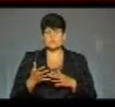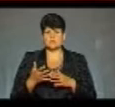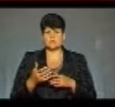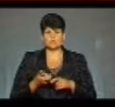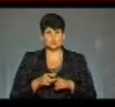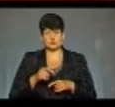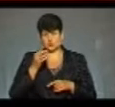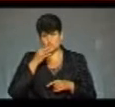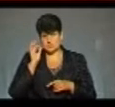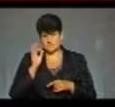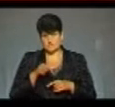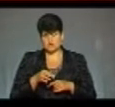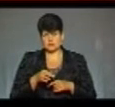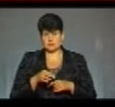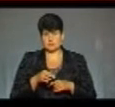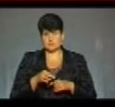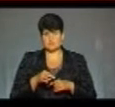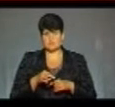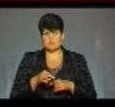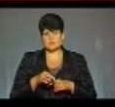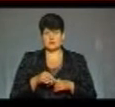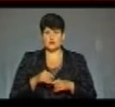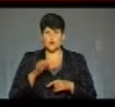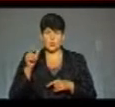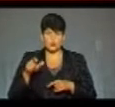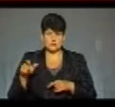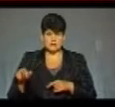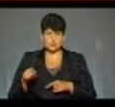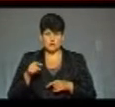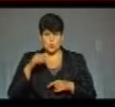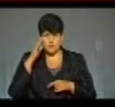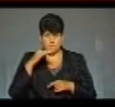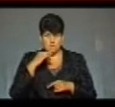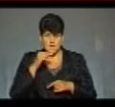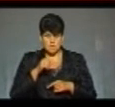десь досвідчена в якійсь мірі, можна сказати, людина. Також треба сказати, що його батько